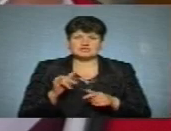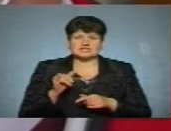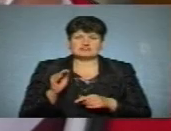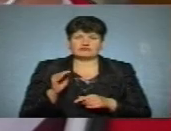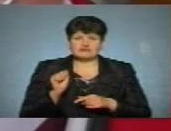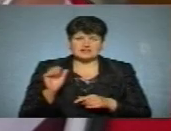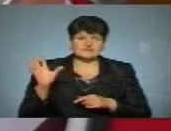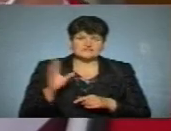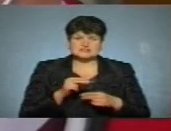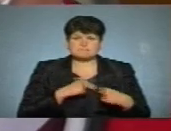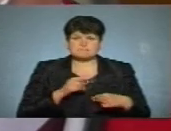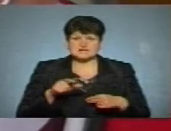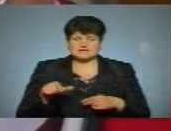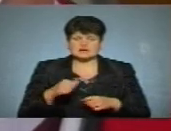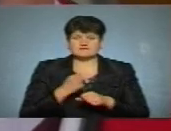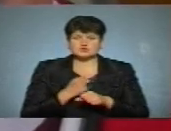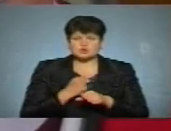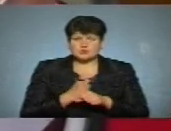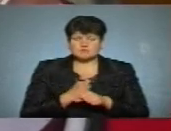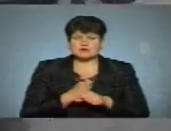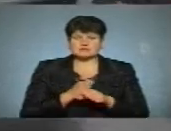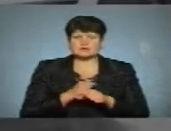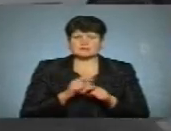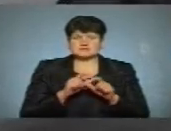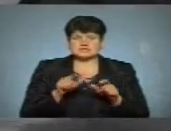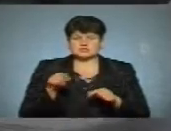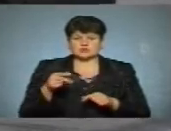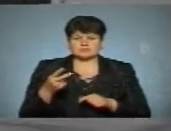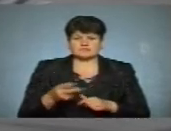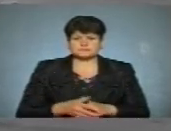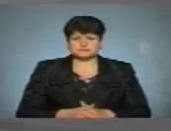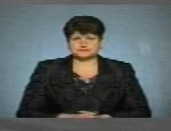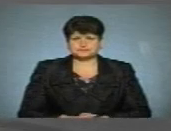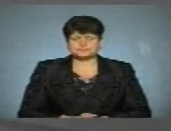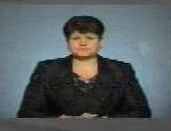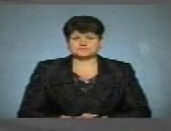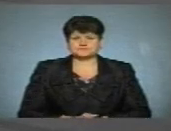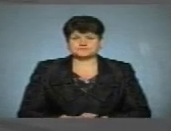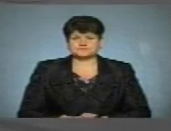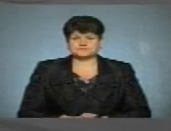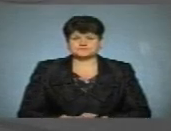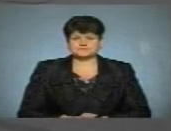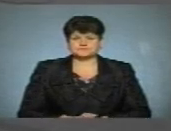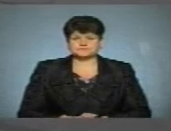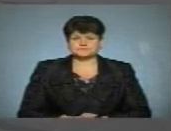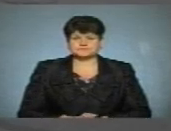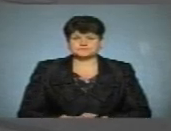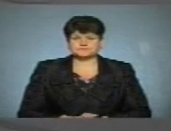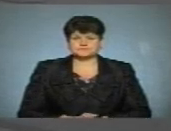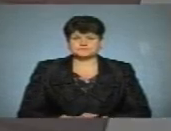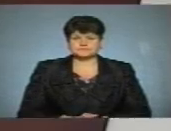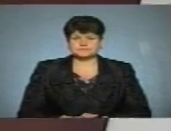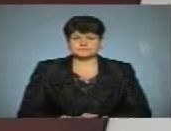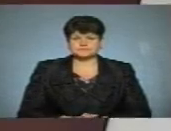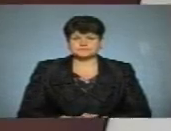всім працівникам зроблять на підстанції номер 2. Ірина Терлюк, Анжела Шова, Марта Журавель, Андрій Бодак. Новини на Суспільному.